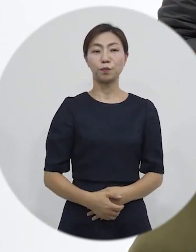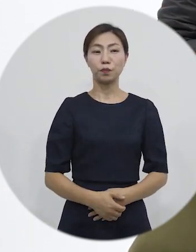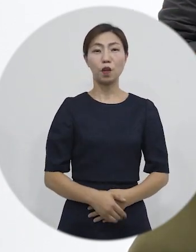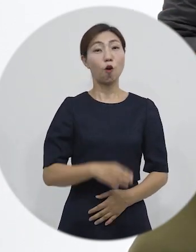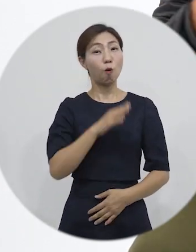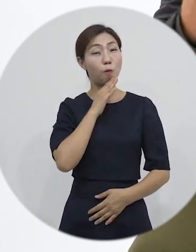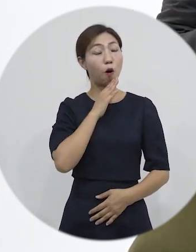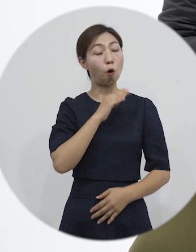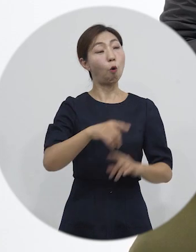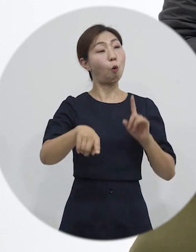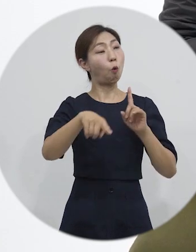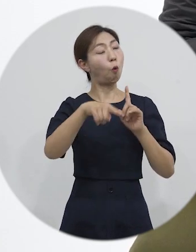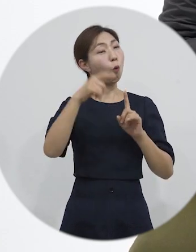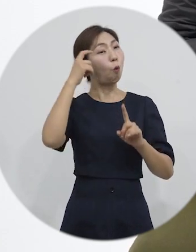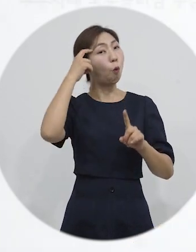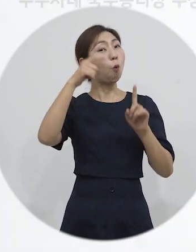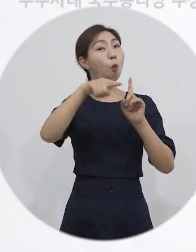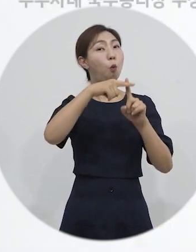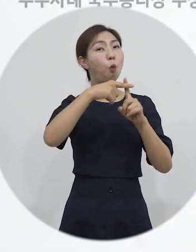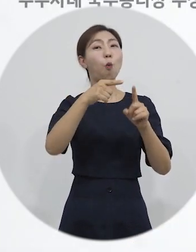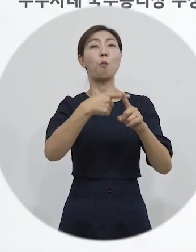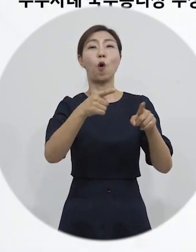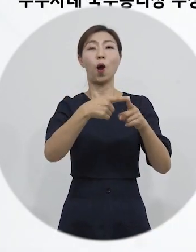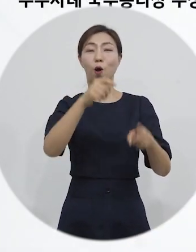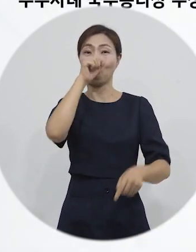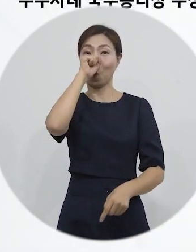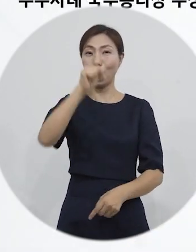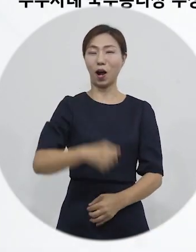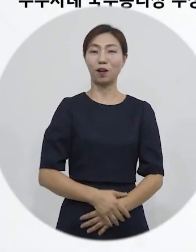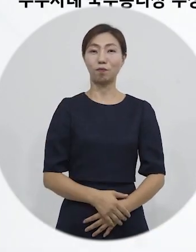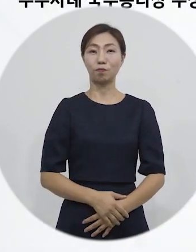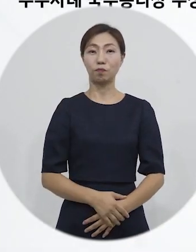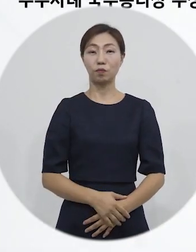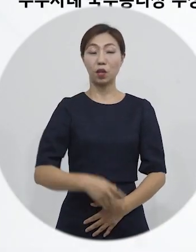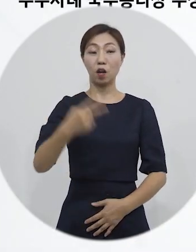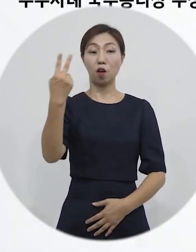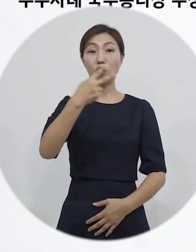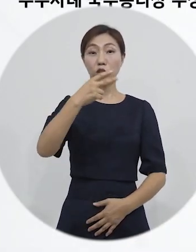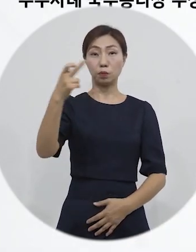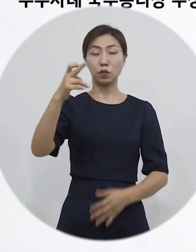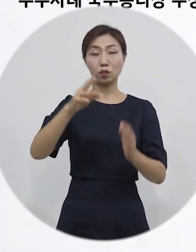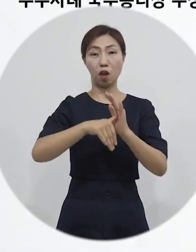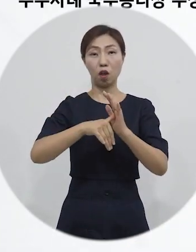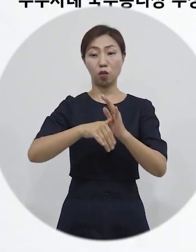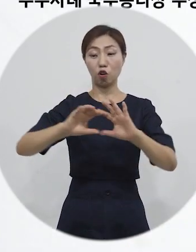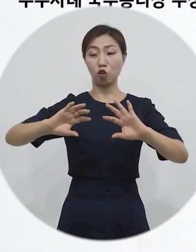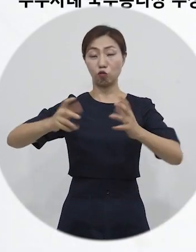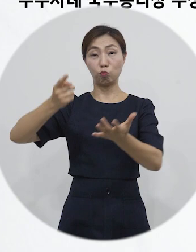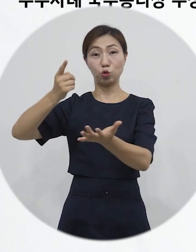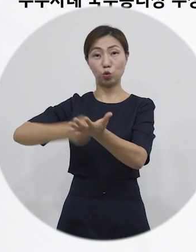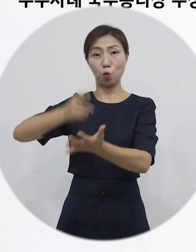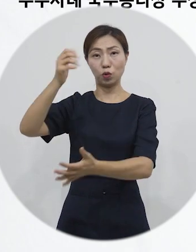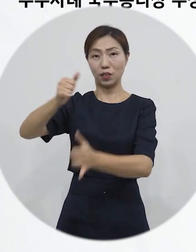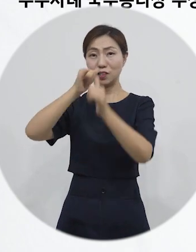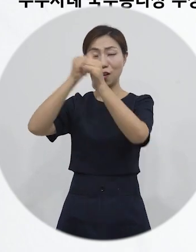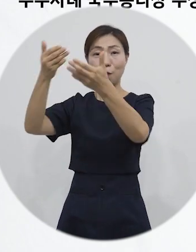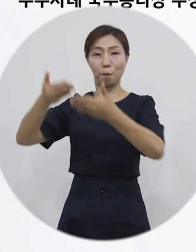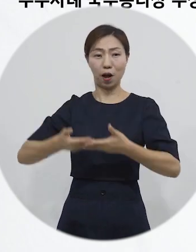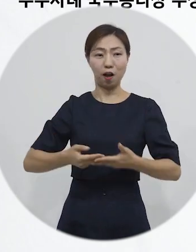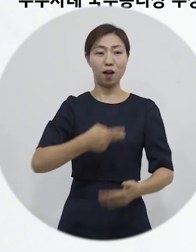굉장히 긍정적인 평가를 받아왔는데요. 2011년도에는 국무총리상을 받기도 했고요.